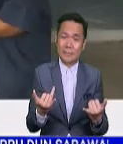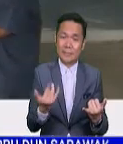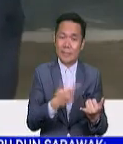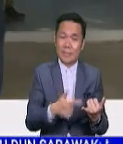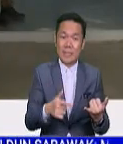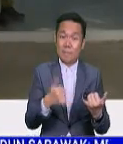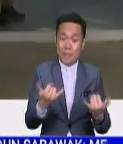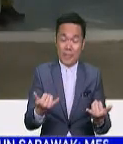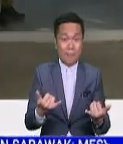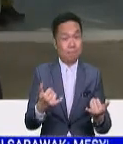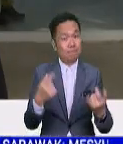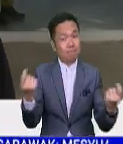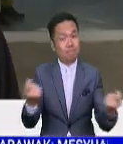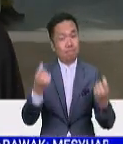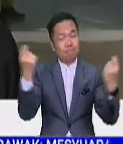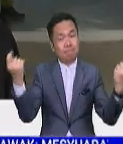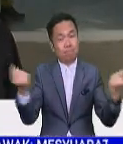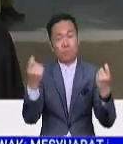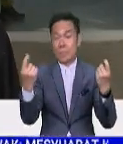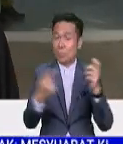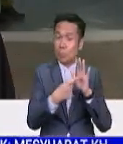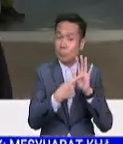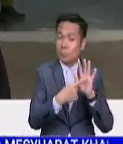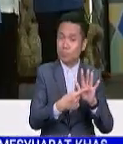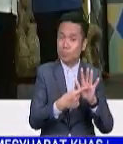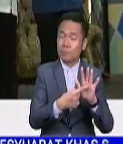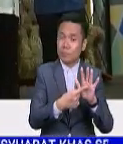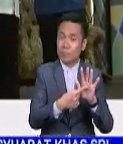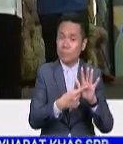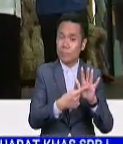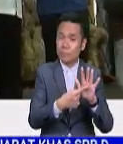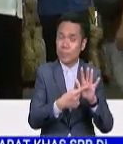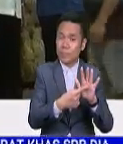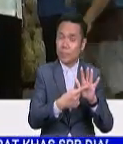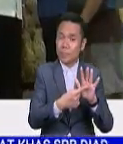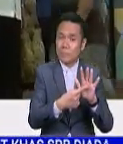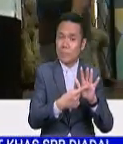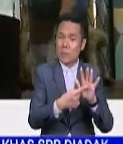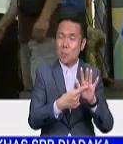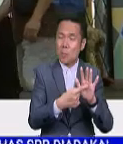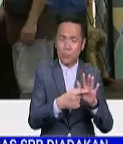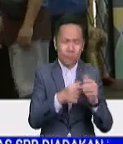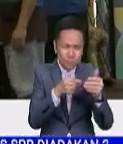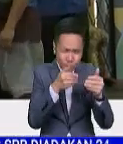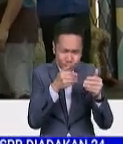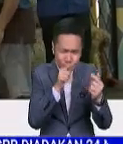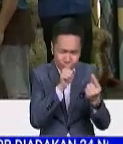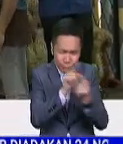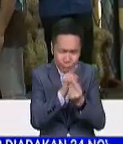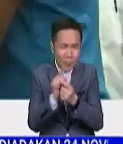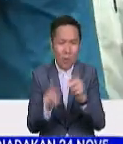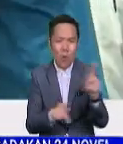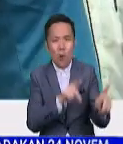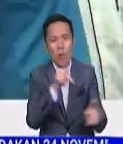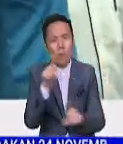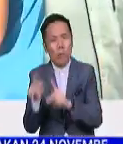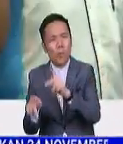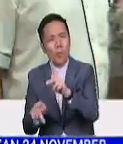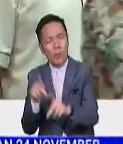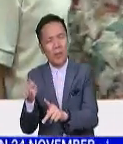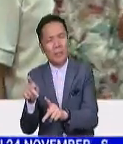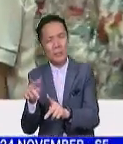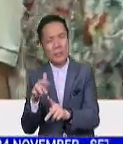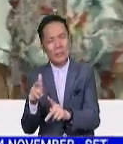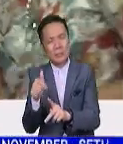telah diadakan pada hari ini adalah suatu acara yang sangat-sangat untuk lebih mendekati rakyat termasuk kali orang-orang yang